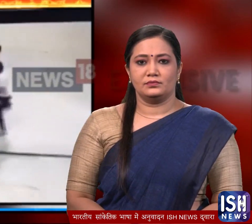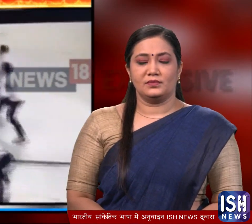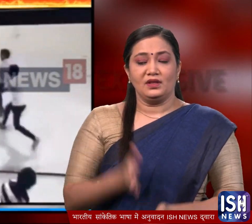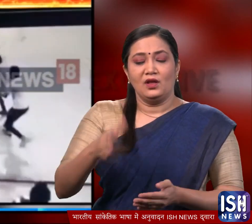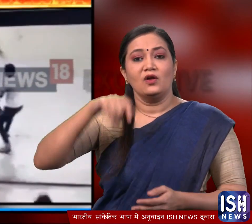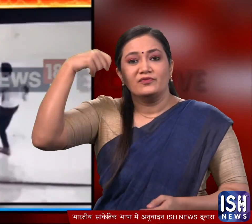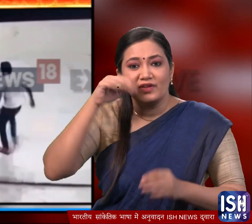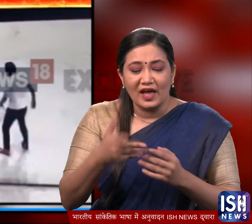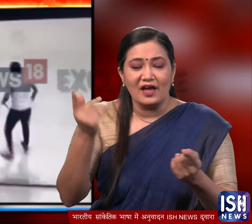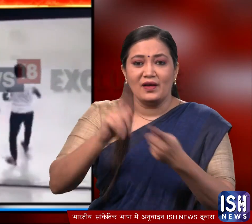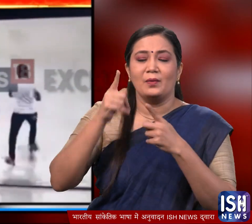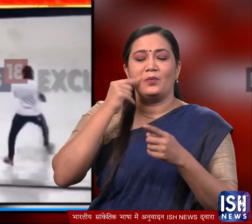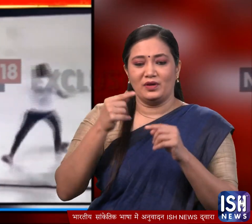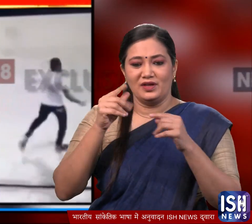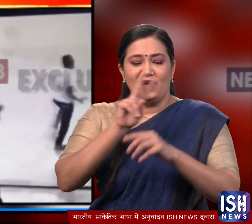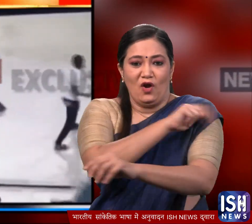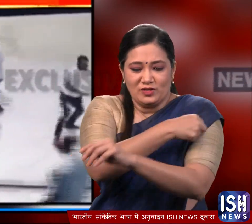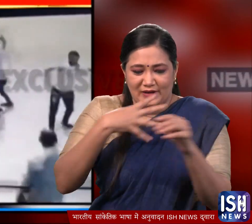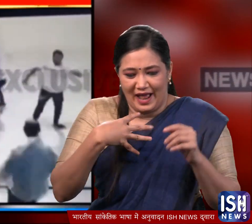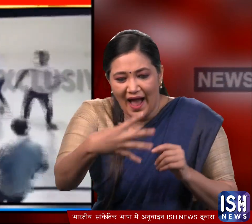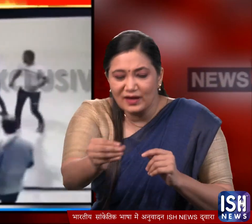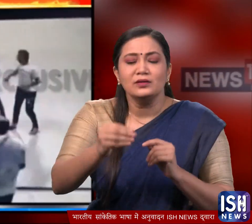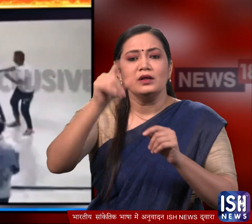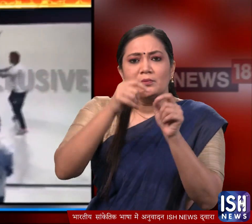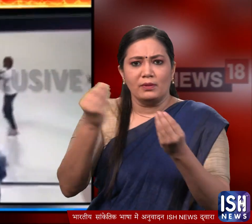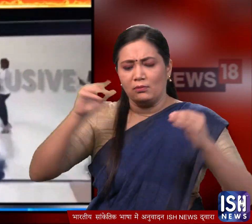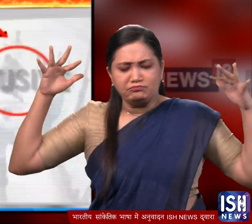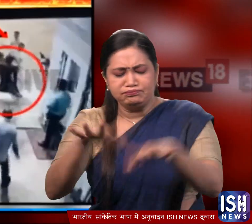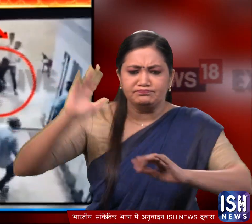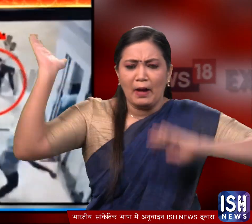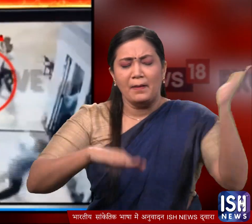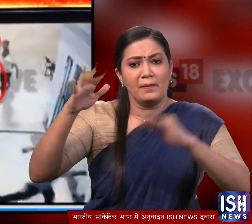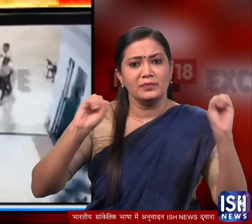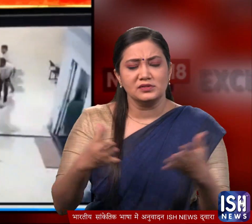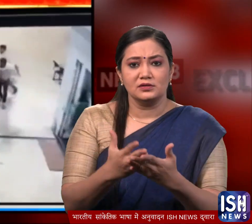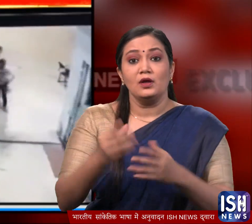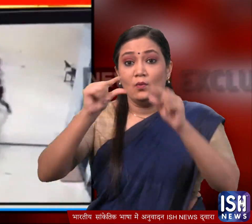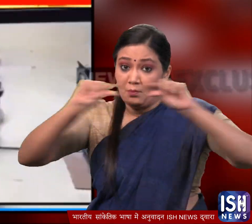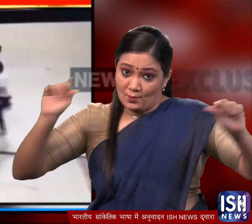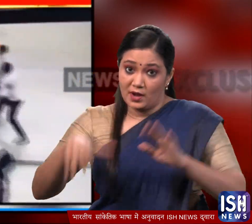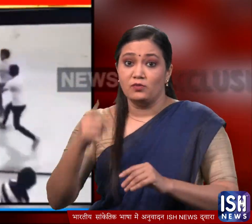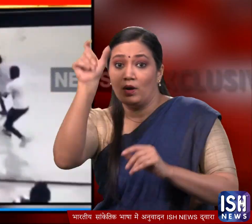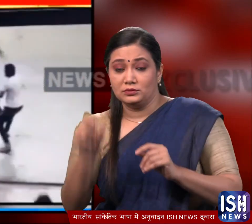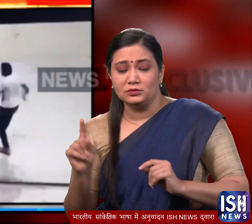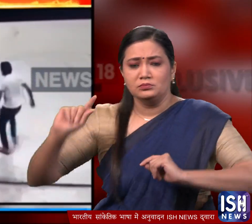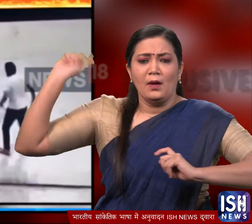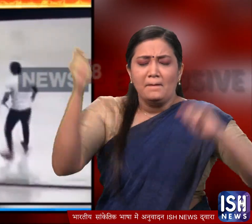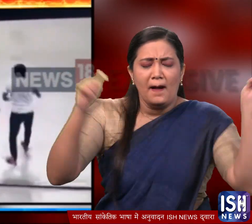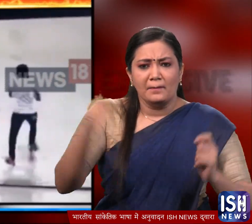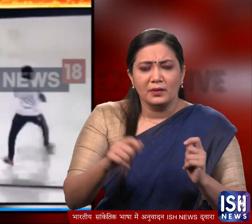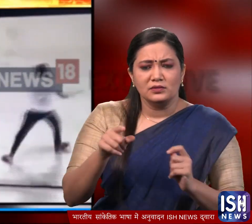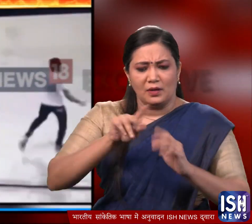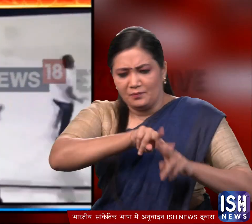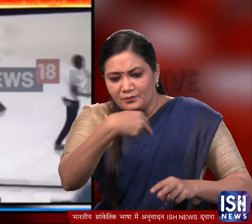आए वीडियो में दिखा कि जैसे ही वो आदमी अस्पताल के बाहर पहुंचा, कुछ लोग उस पर टूट पड़े। उनमें एक के हाथ में डंडा भी दिखाई दिया। उन्होंने उसे